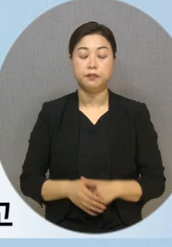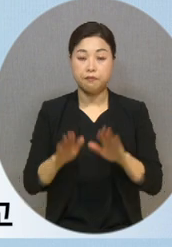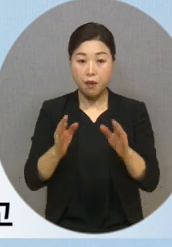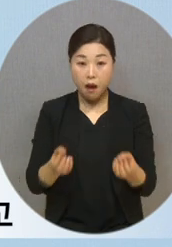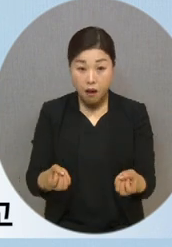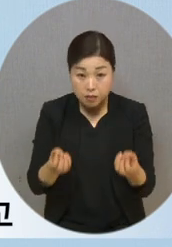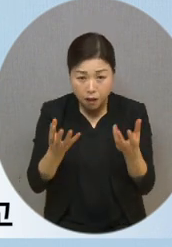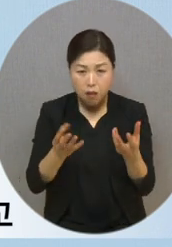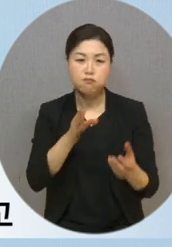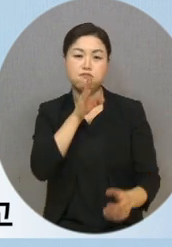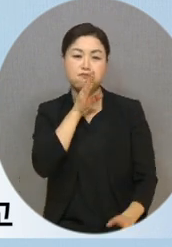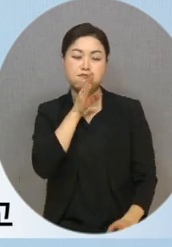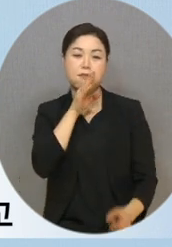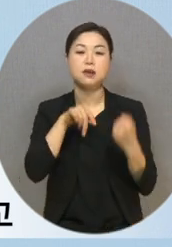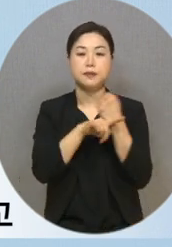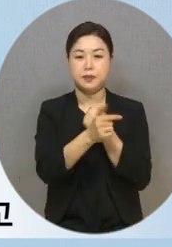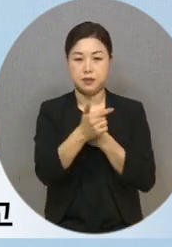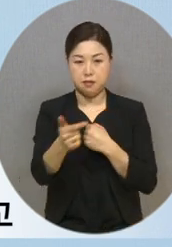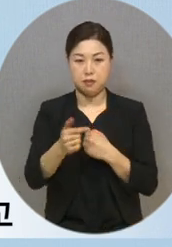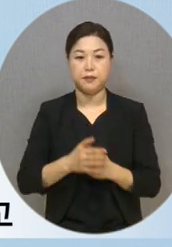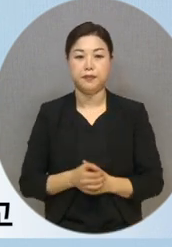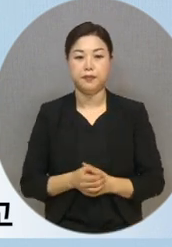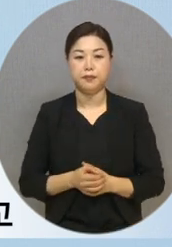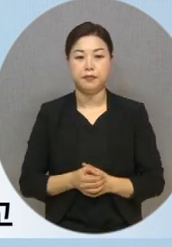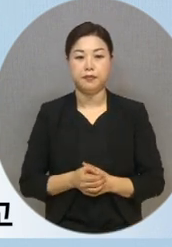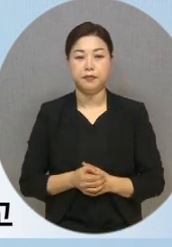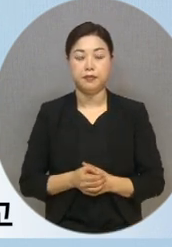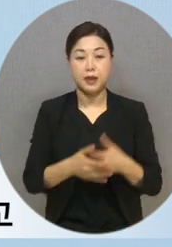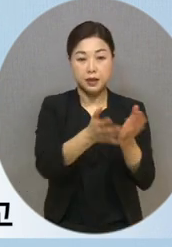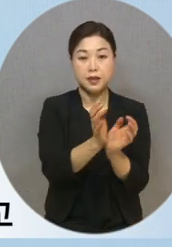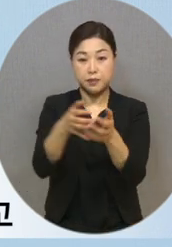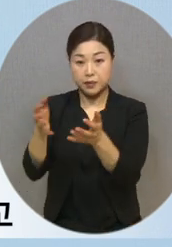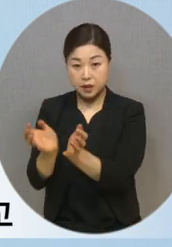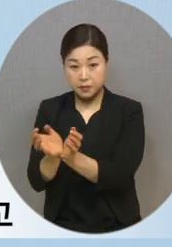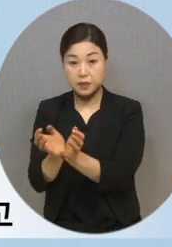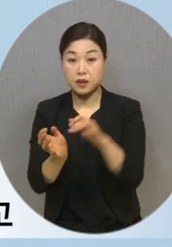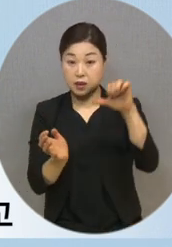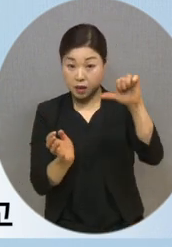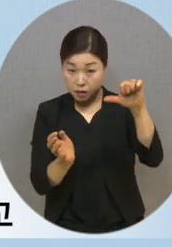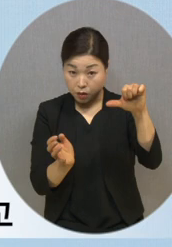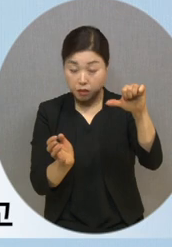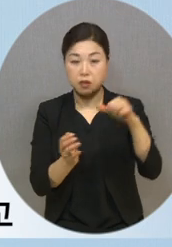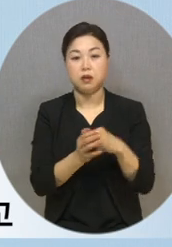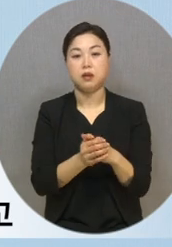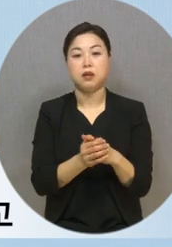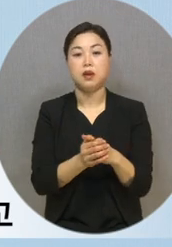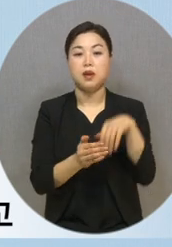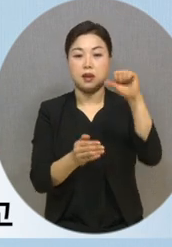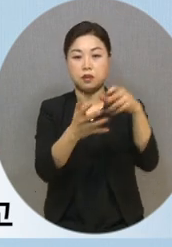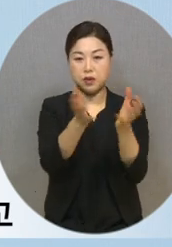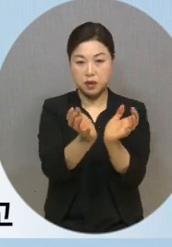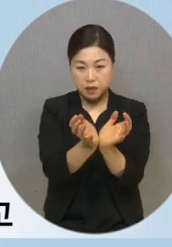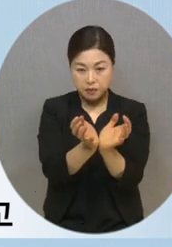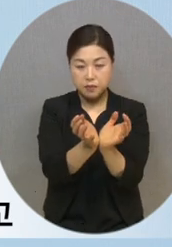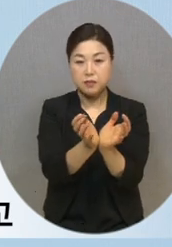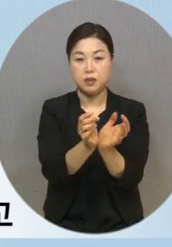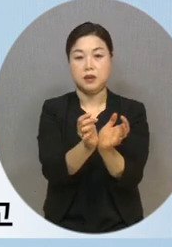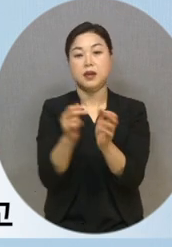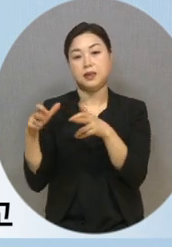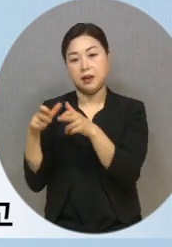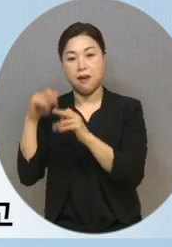너무너무 의미가 있는 행사입니다. 여러분 아시죠? 5개 팀인데 그 5개 팀은 반드시 장애 학생이 PM을